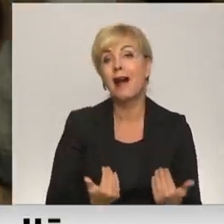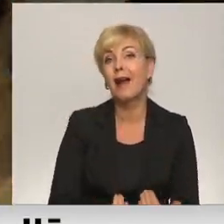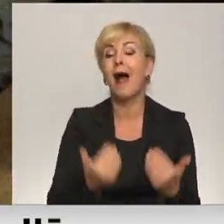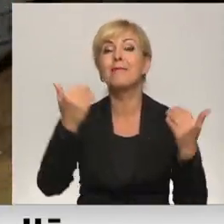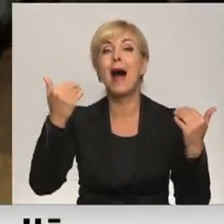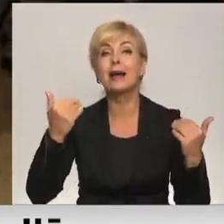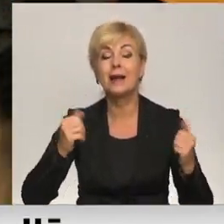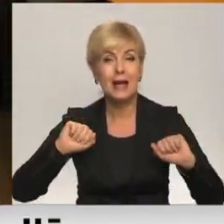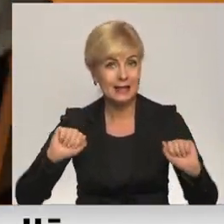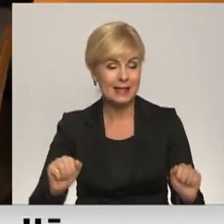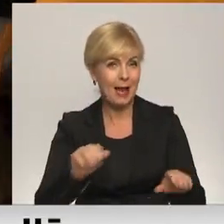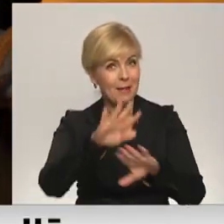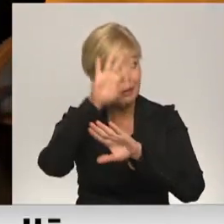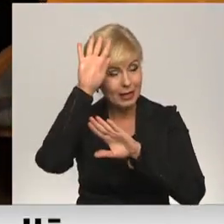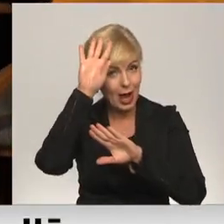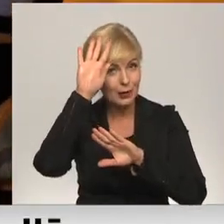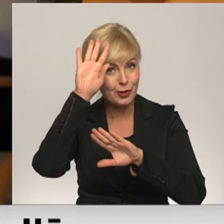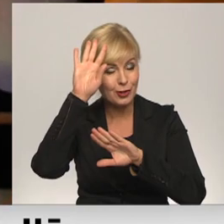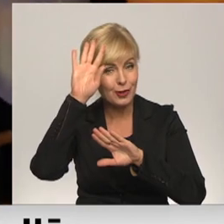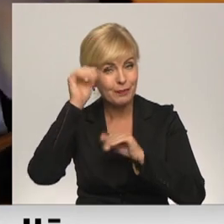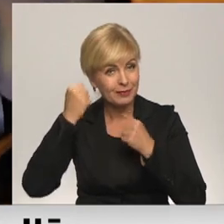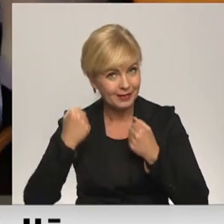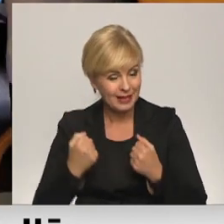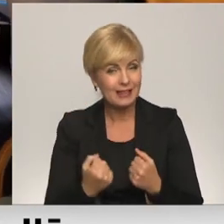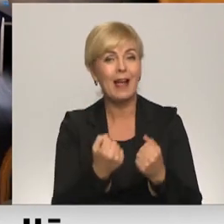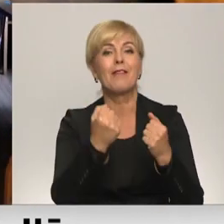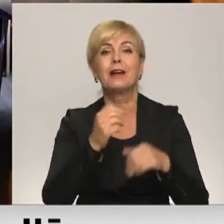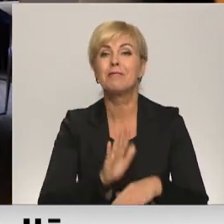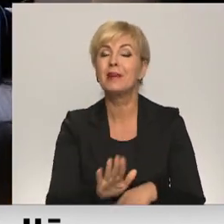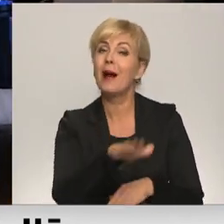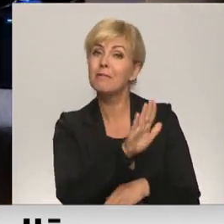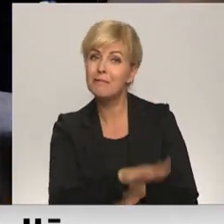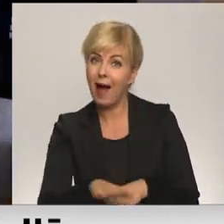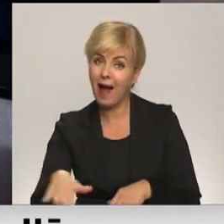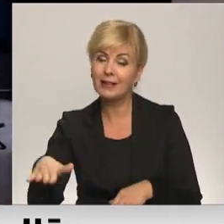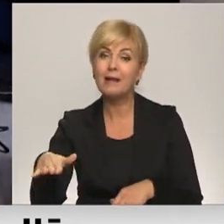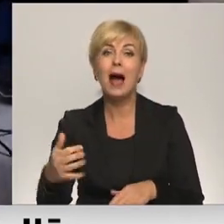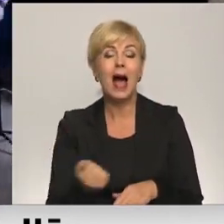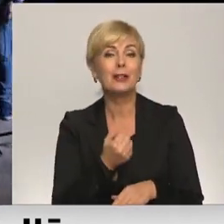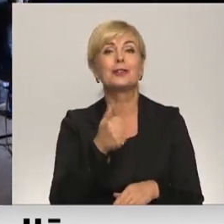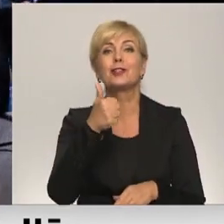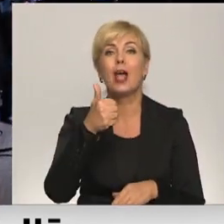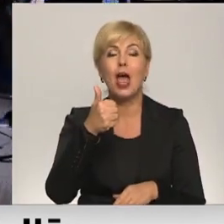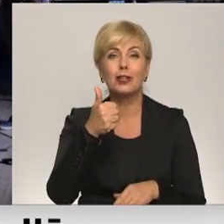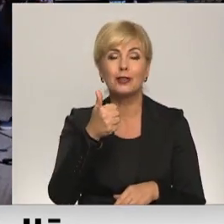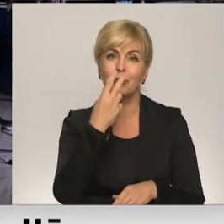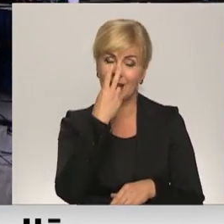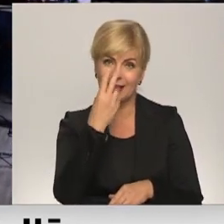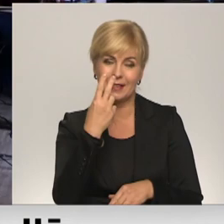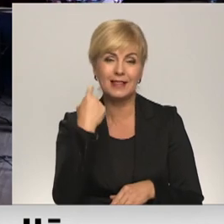ziemeļbriežiem ievilkt pie bērniem. Un līdz ar to mēs atradām sešus izskatīgus,